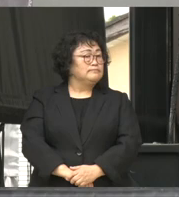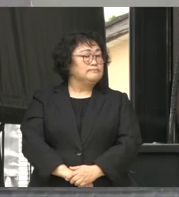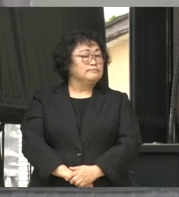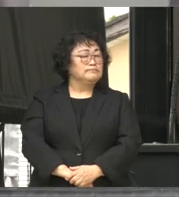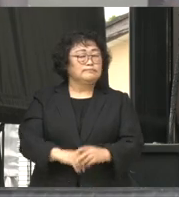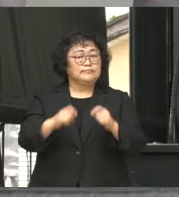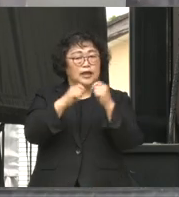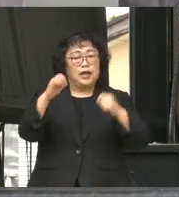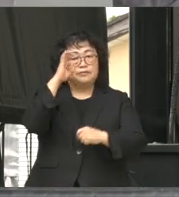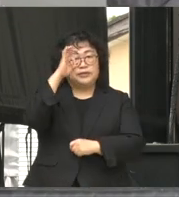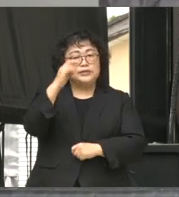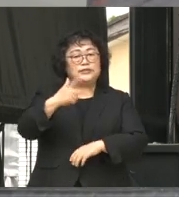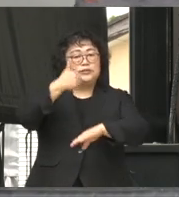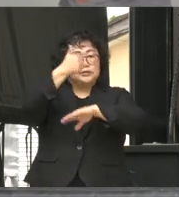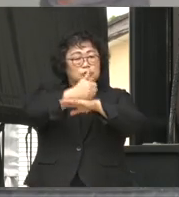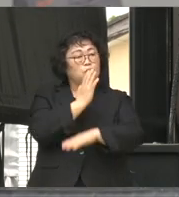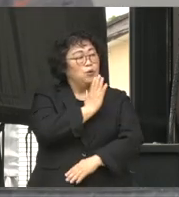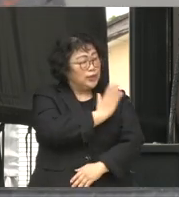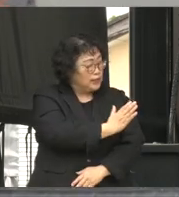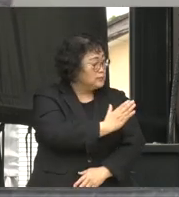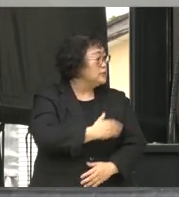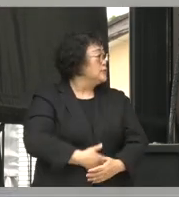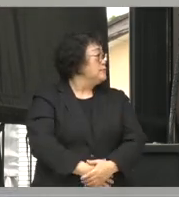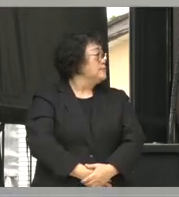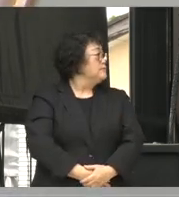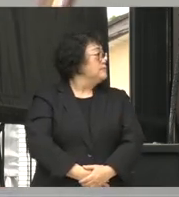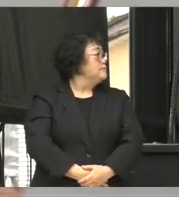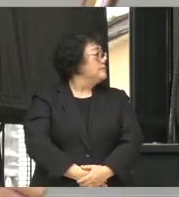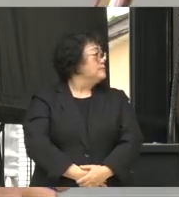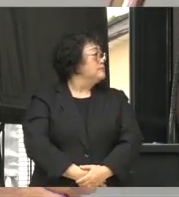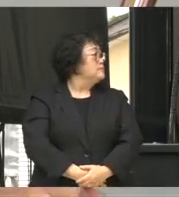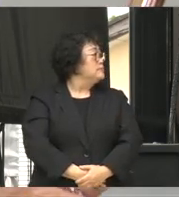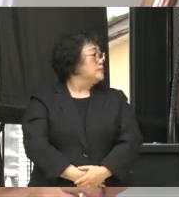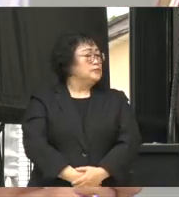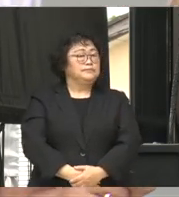永見市長よろしくお願いいたします。